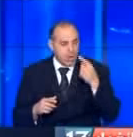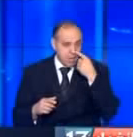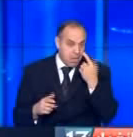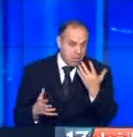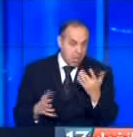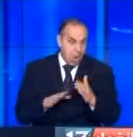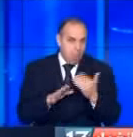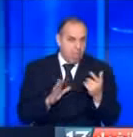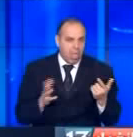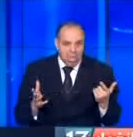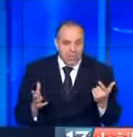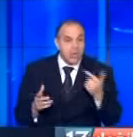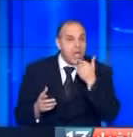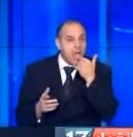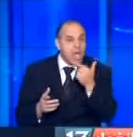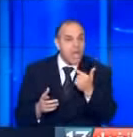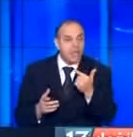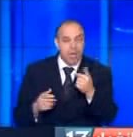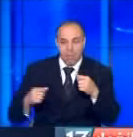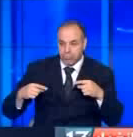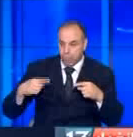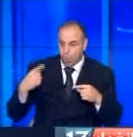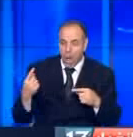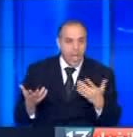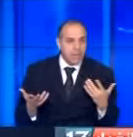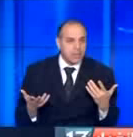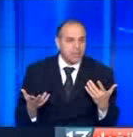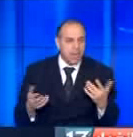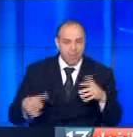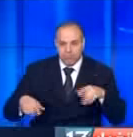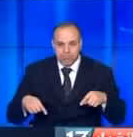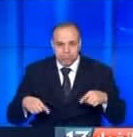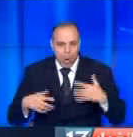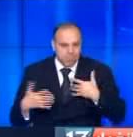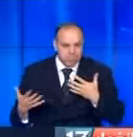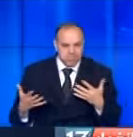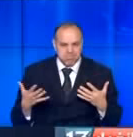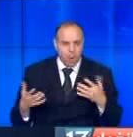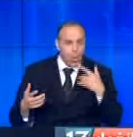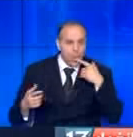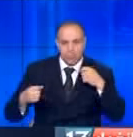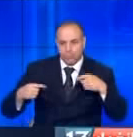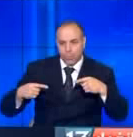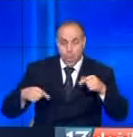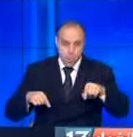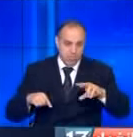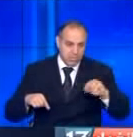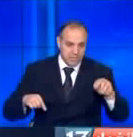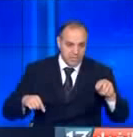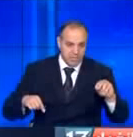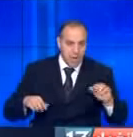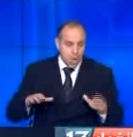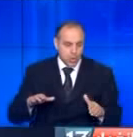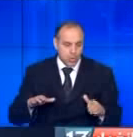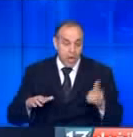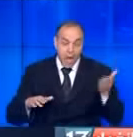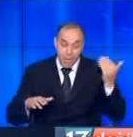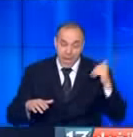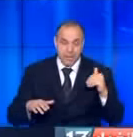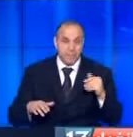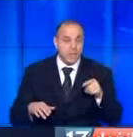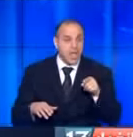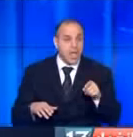كبيرا. aceptar los riesgos hemos corrido infinidad de riesgos a veces los milagros suceden. التعليقات السيئة عن مدربنا، أود رؤية